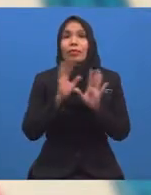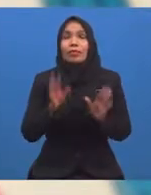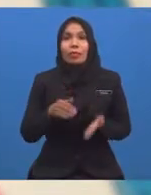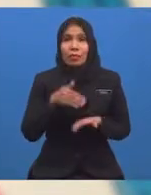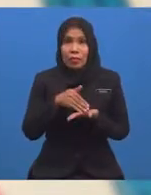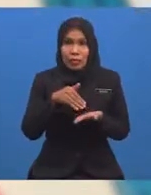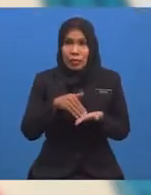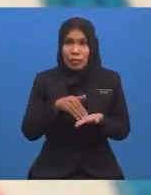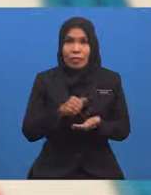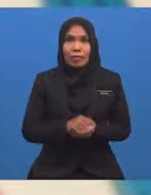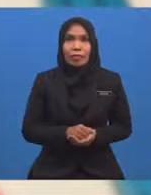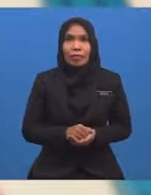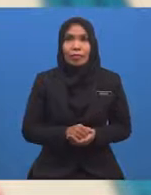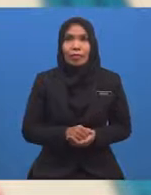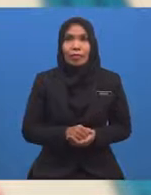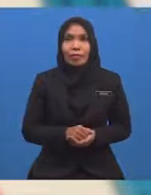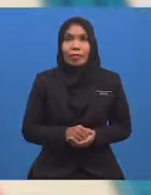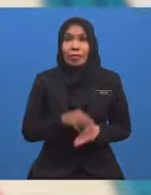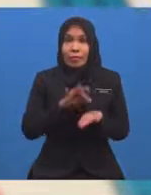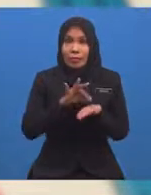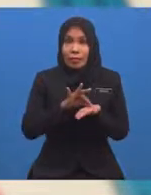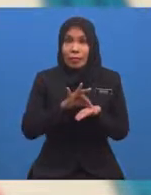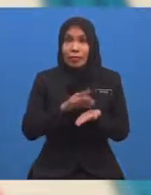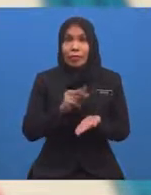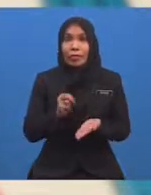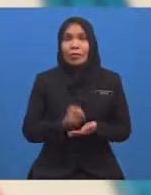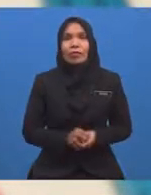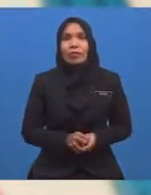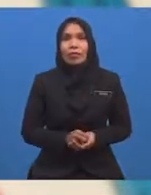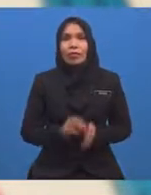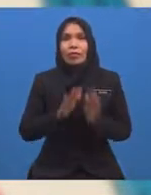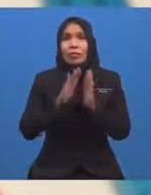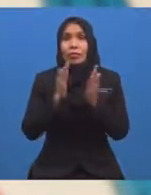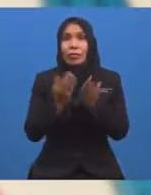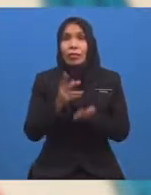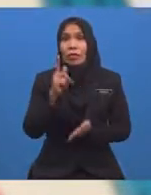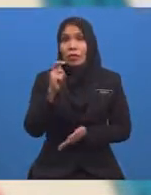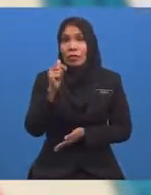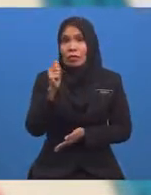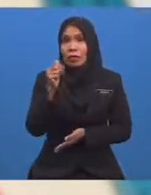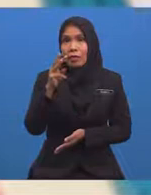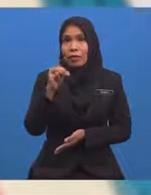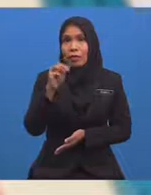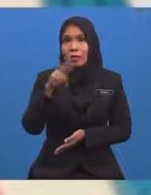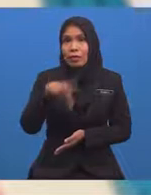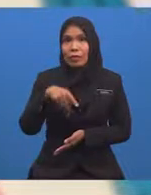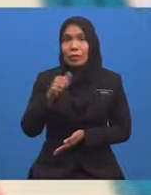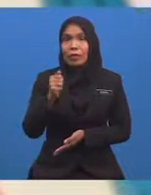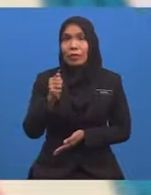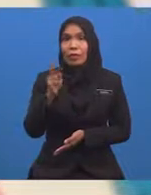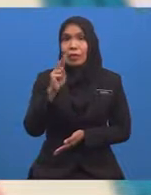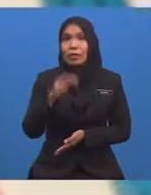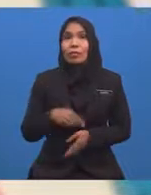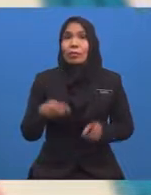nisbah harga paint kepada harga iPad ialah satu nisbah